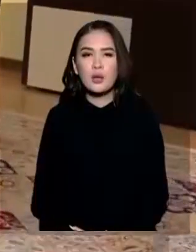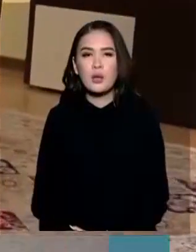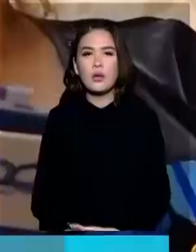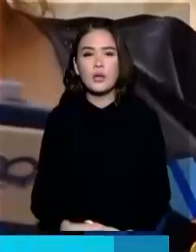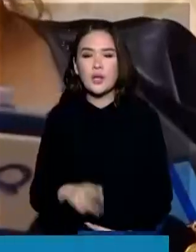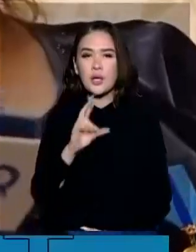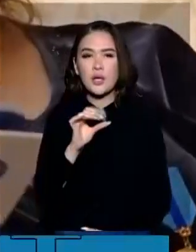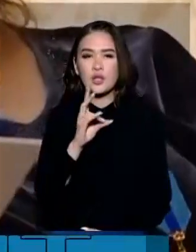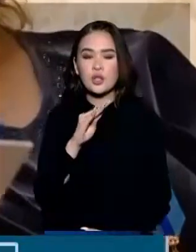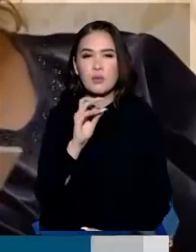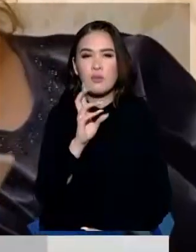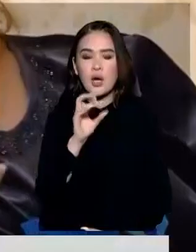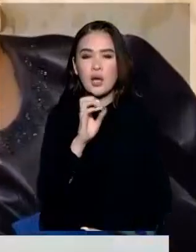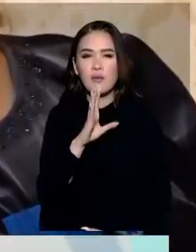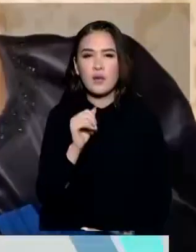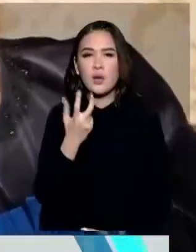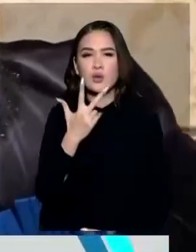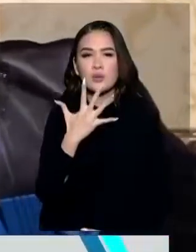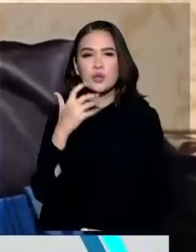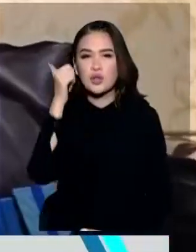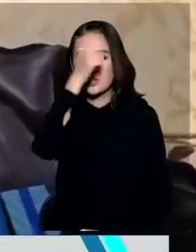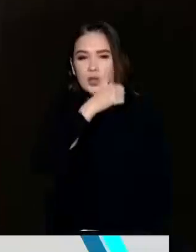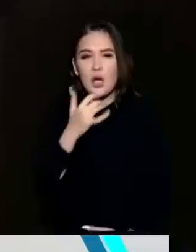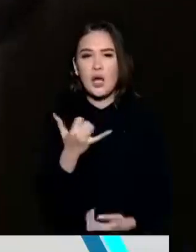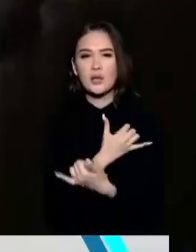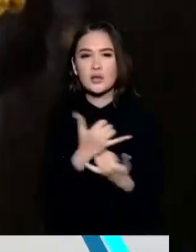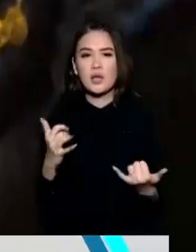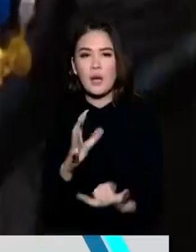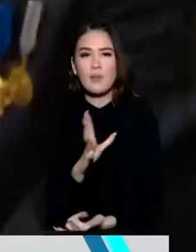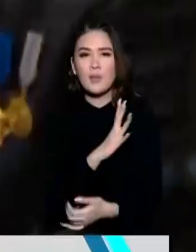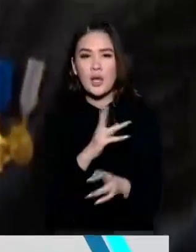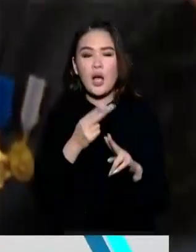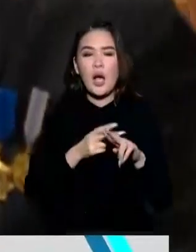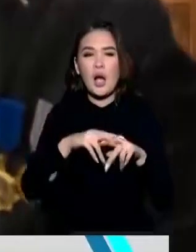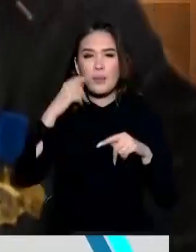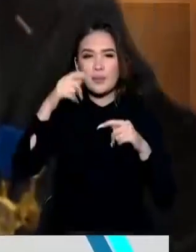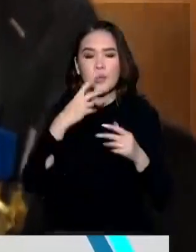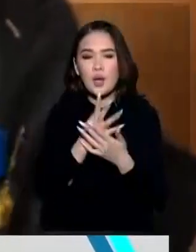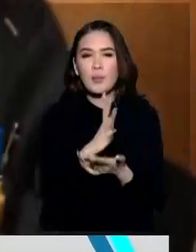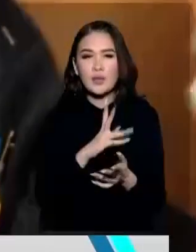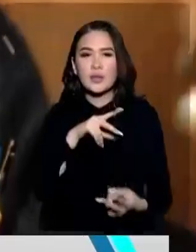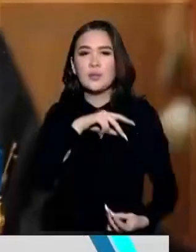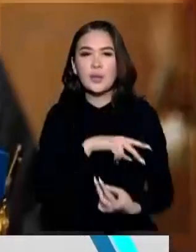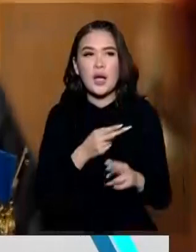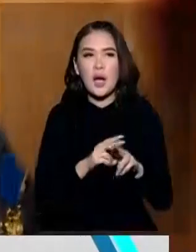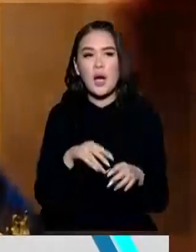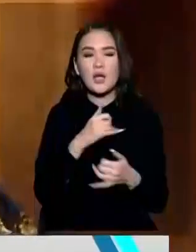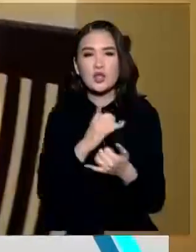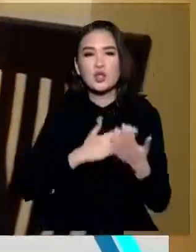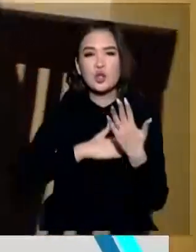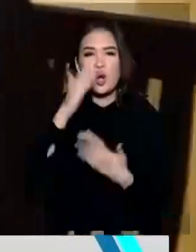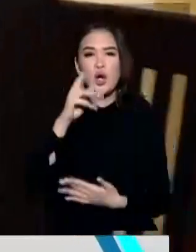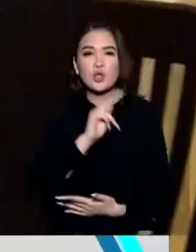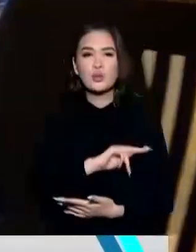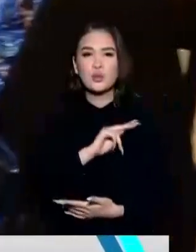Айман Кенжебаева ғұмырының 35 жылын мұнай саласына арнады. Еңбек жолын оператор болып бастаған. Ерен еңбегінің арқасында жоғары қызметке